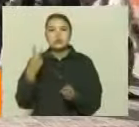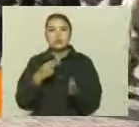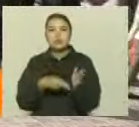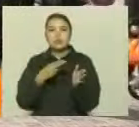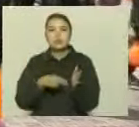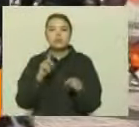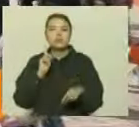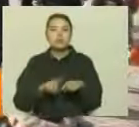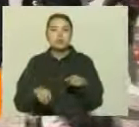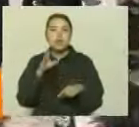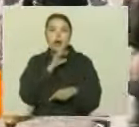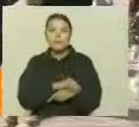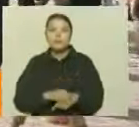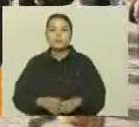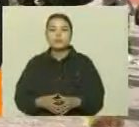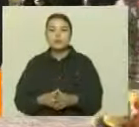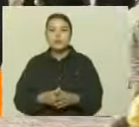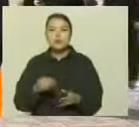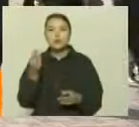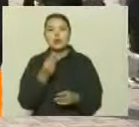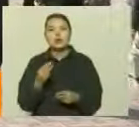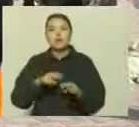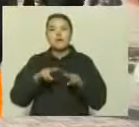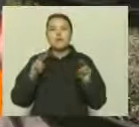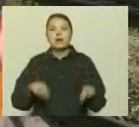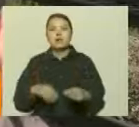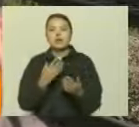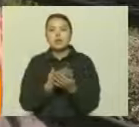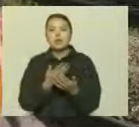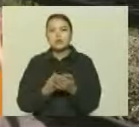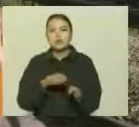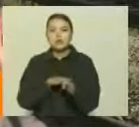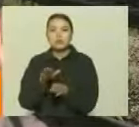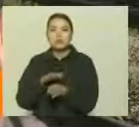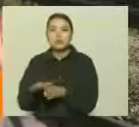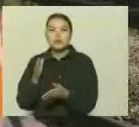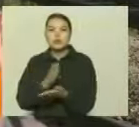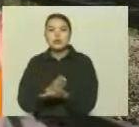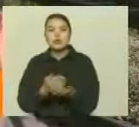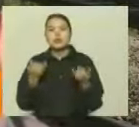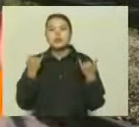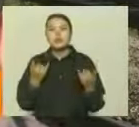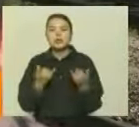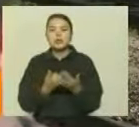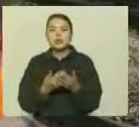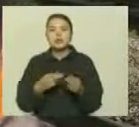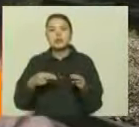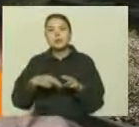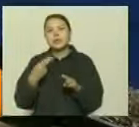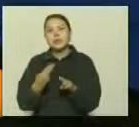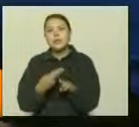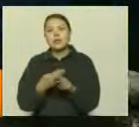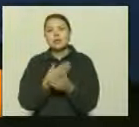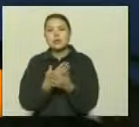діттеген жерлеріне жете алады. Сонымен қатар Маңғыстау вокзалын реконструкциялау жобасы жүзеге асырылып жатыр. Бүгінде жобалық сметалық құжаттама